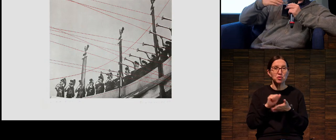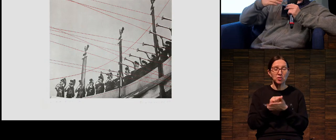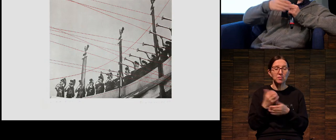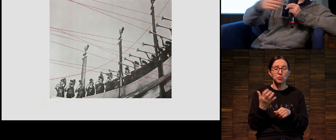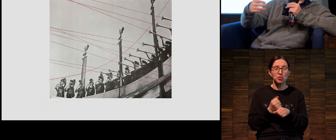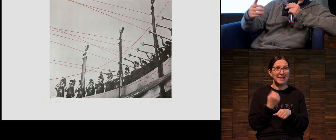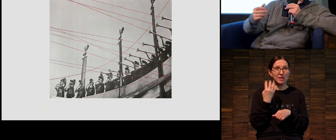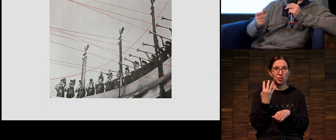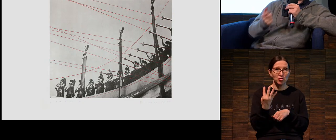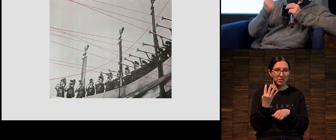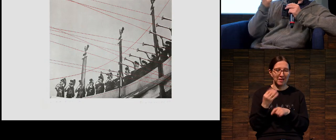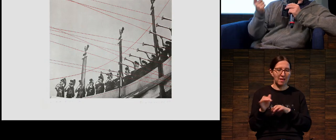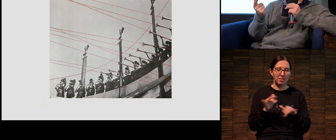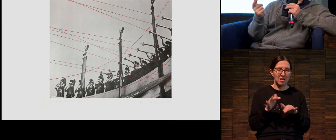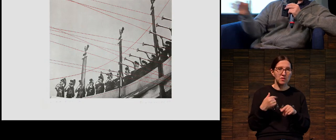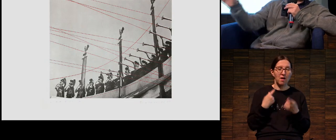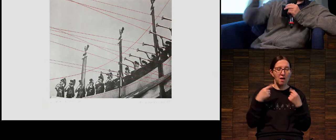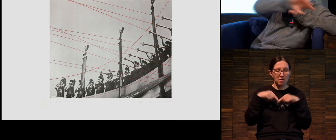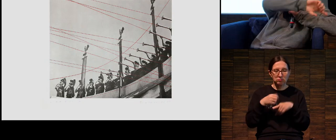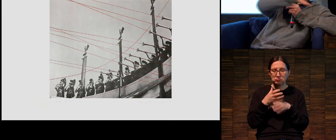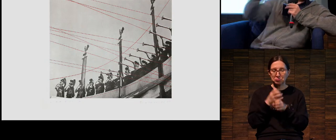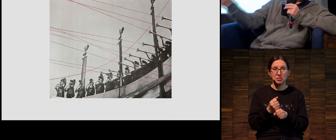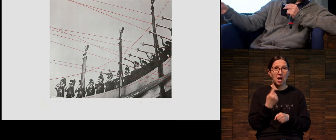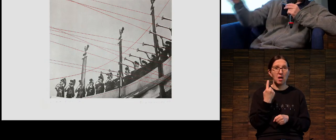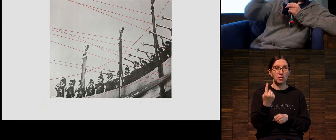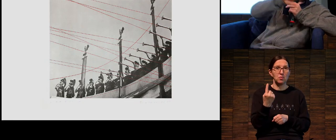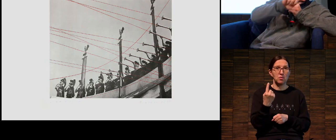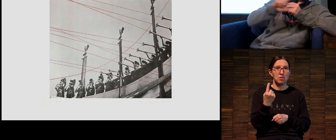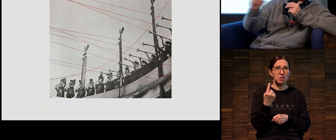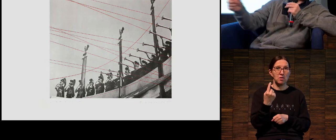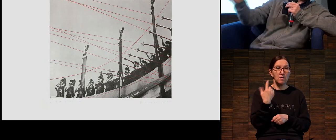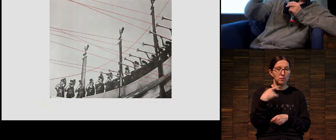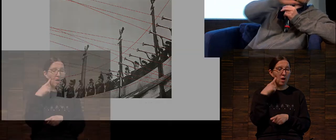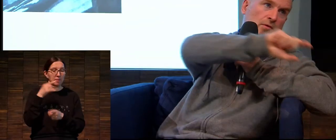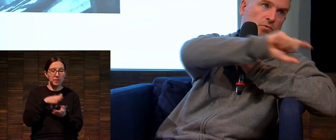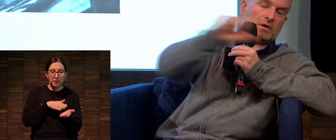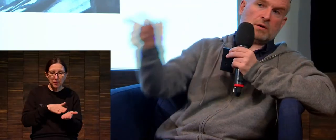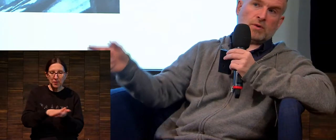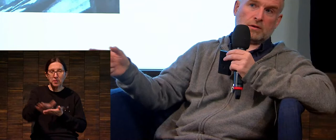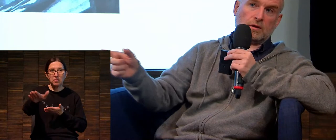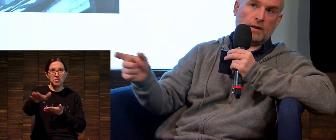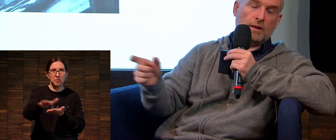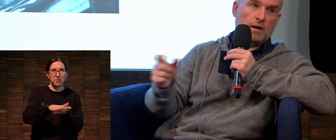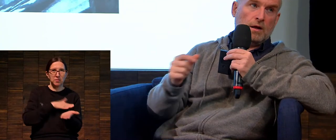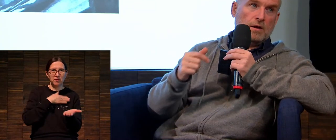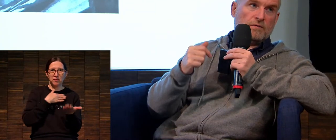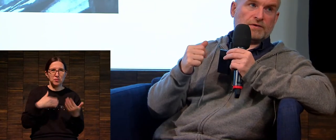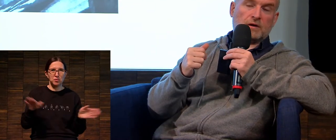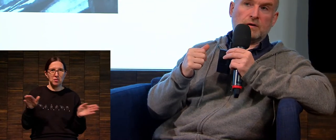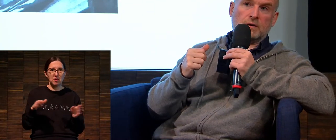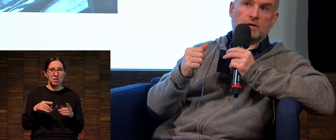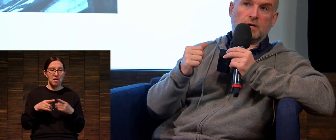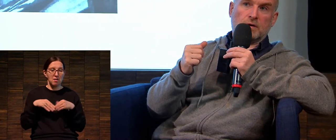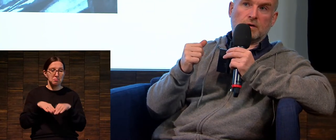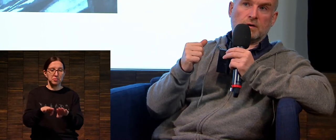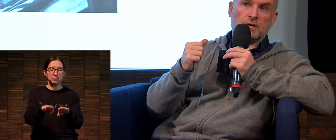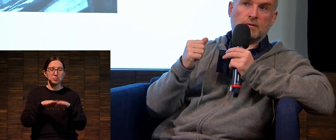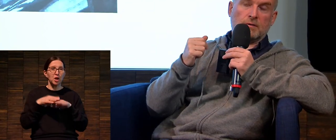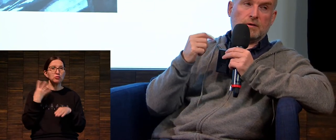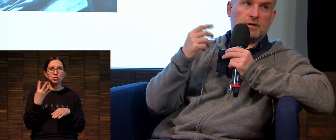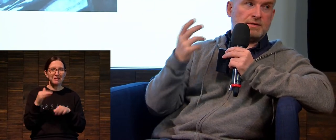четыре механических действия, а одно, вот этот прокат вала. Точнее, два, туда и обратно. Во-вторых,